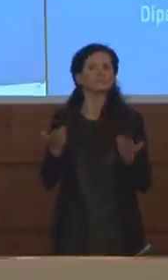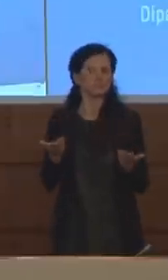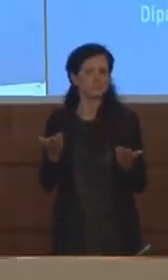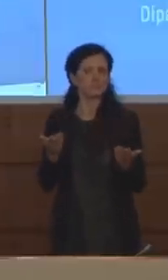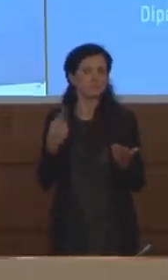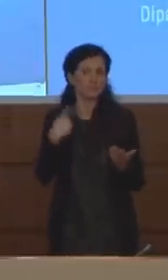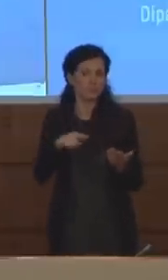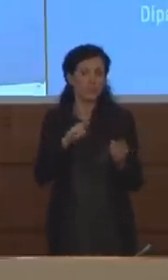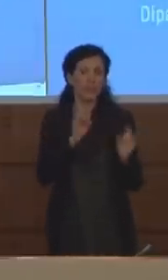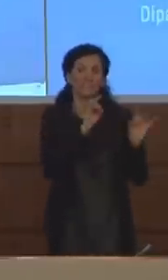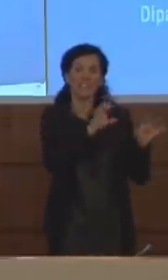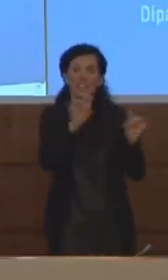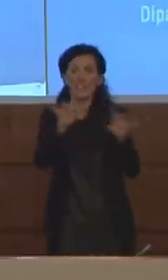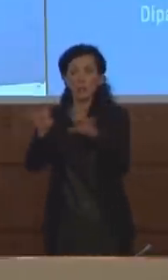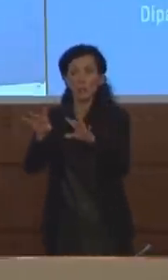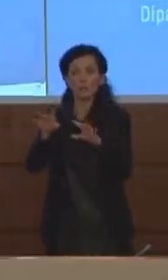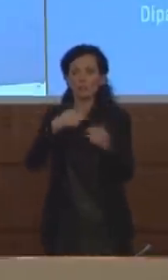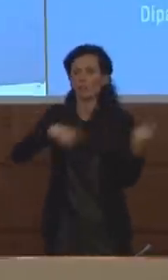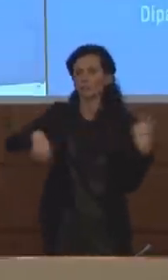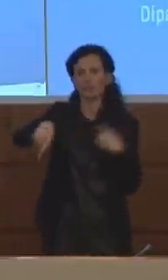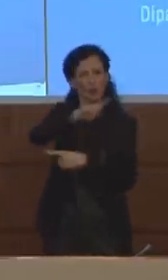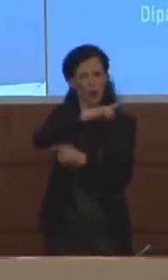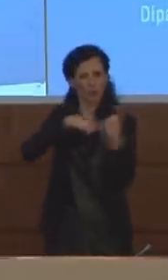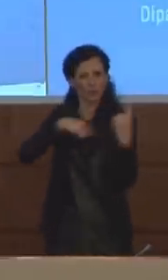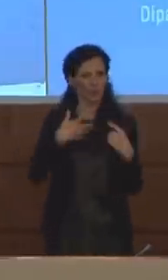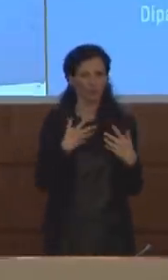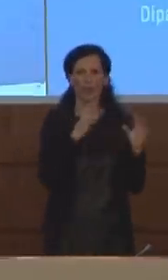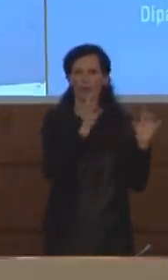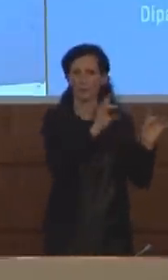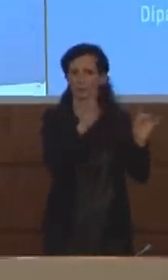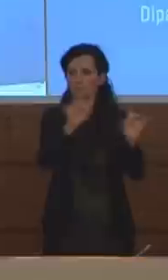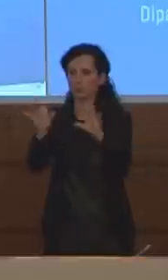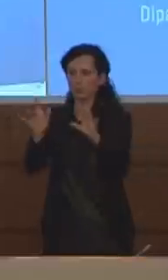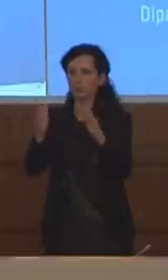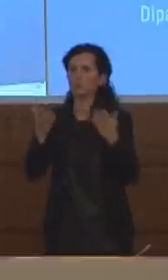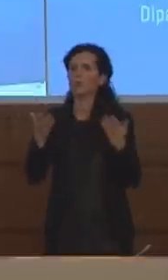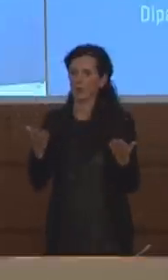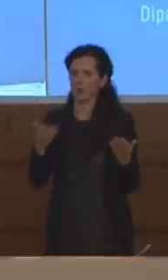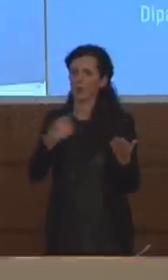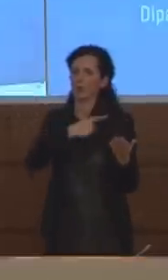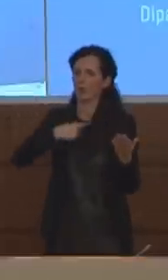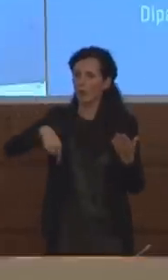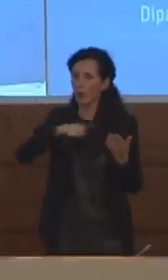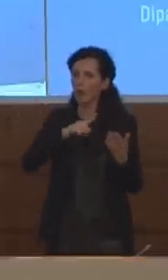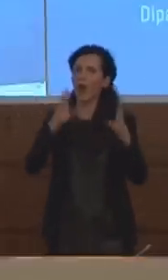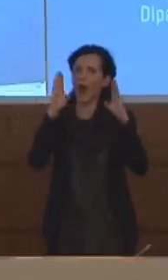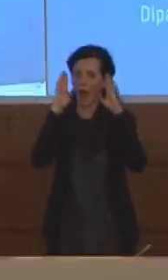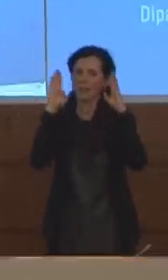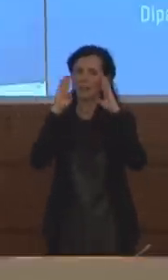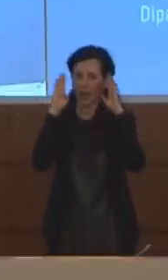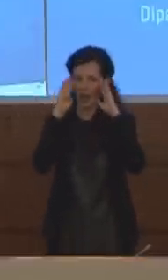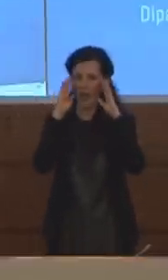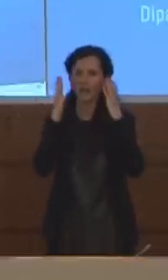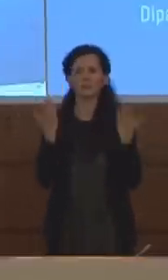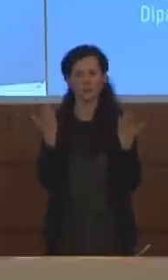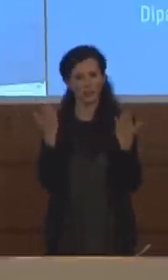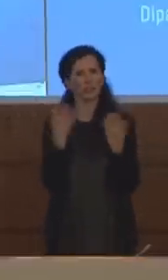circolazione del virus nei momenti in cui non stiamo molto attenti e non siamo molto molto